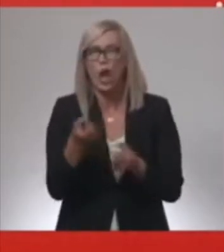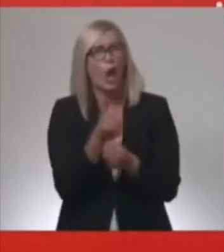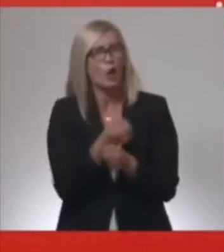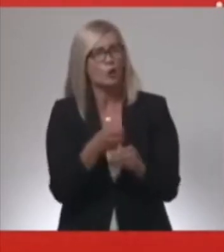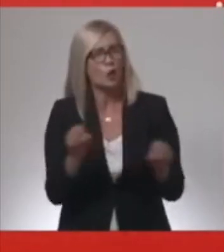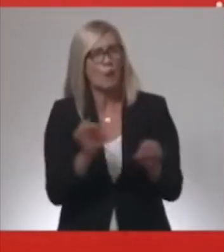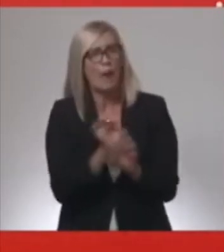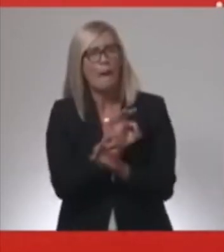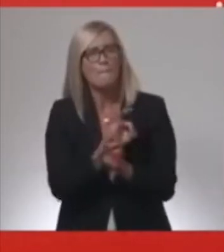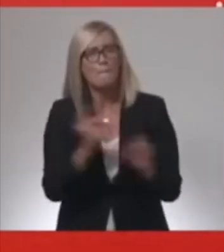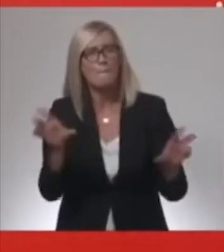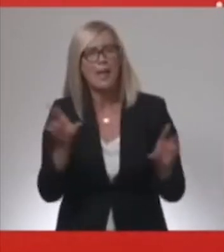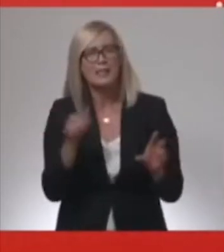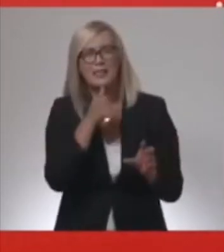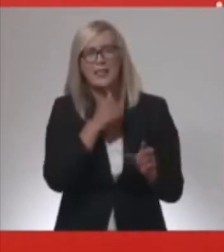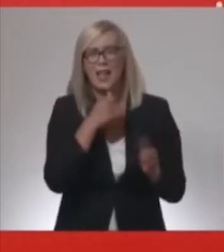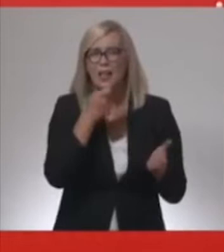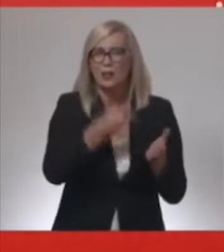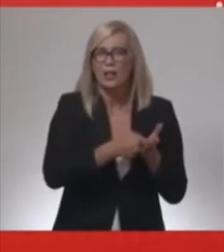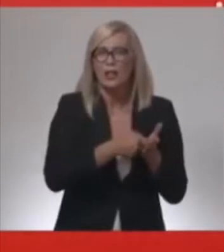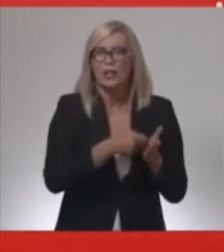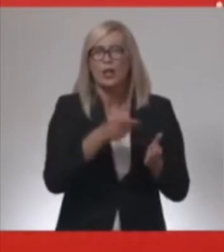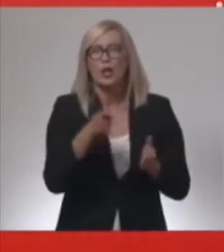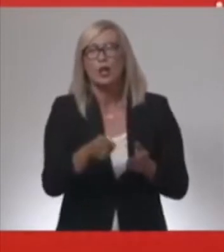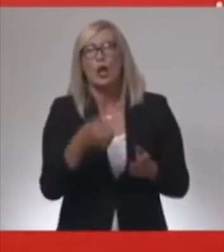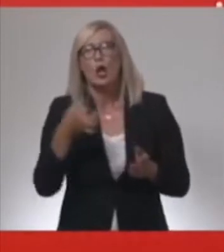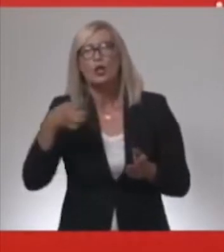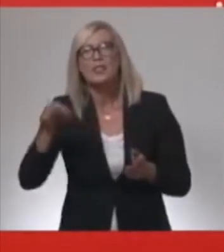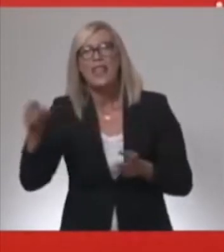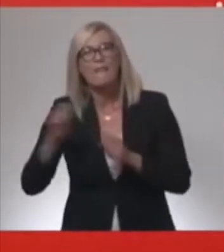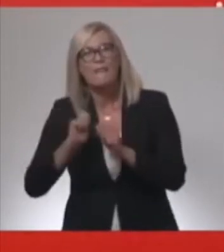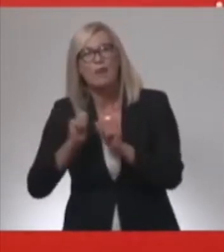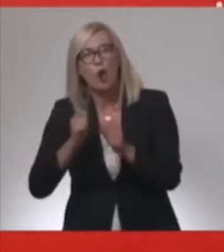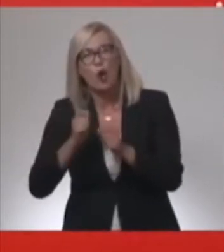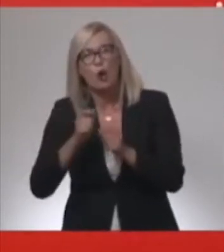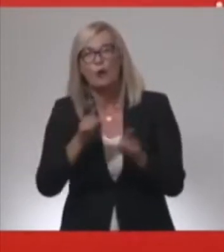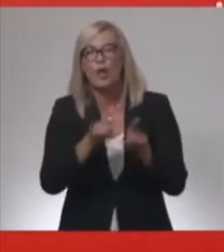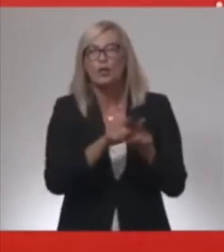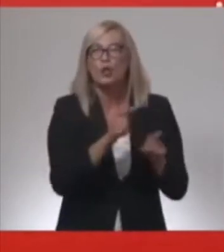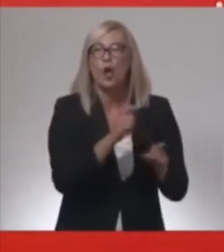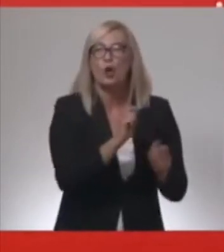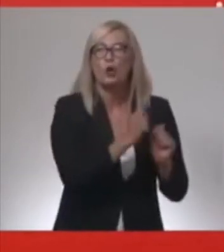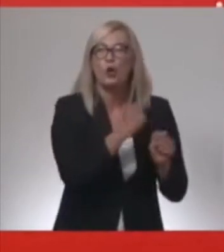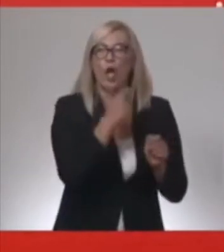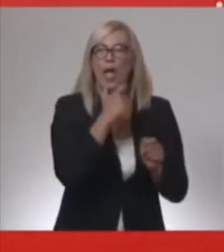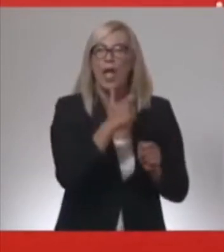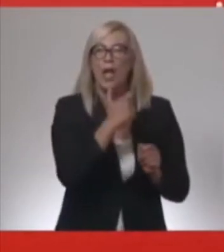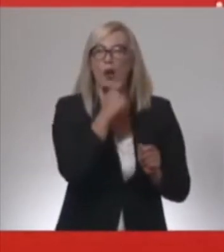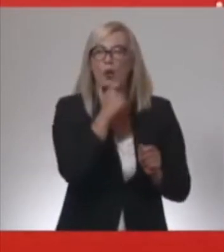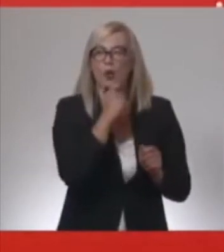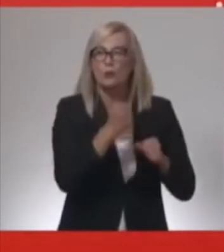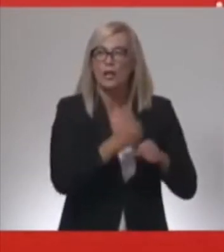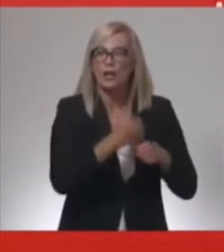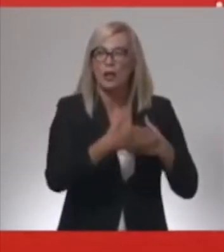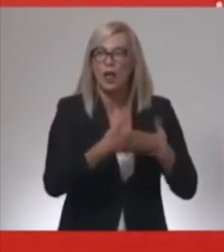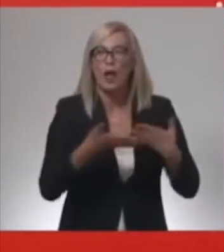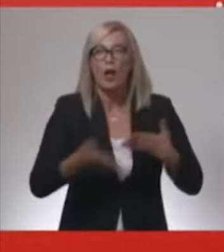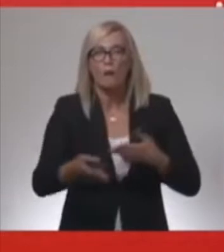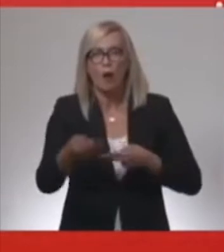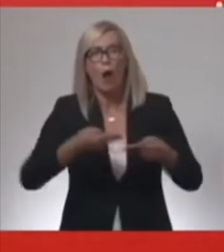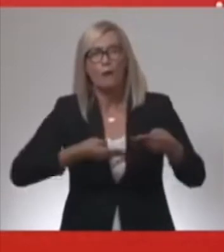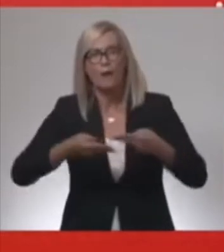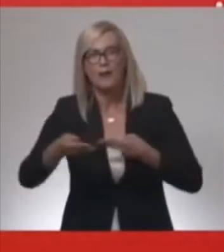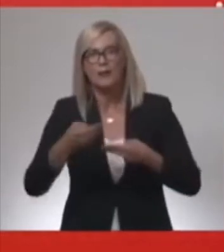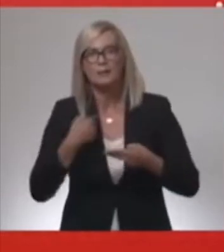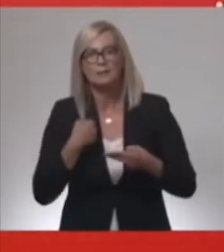Kjo realizohet pa dogana, sipas CEFTA marrëveshjes dhe marrëveshjes së bashkëpunimit ekonomik. Në këtë